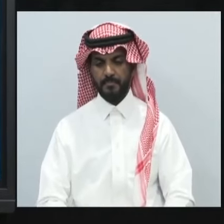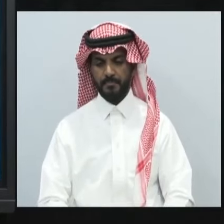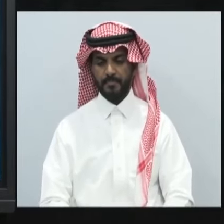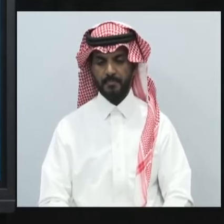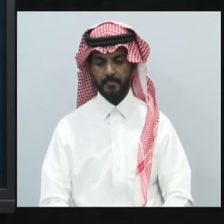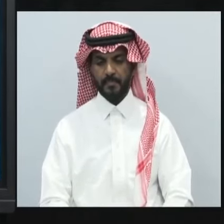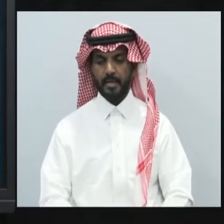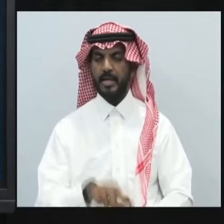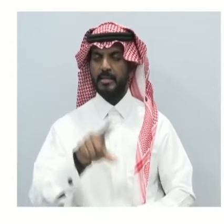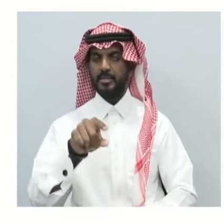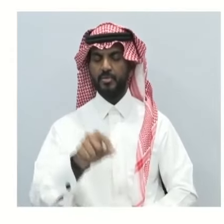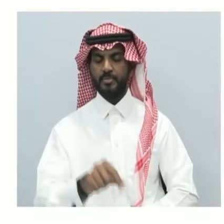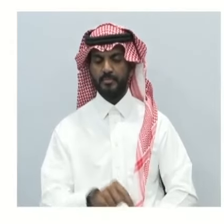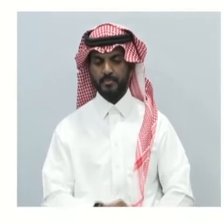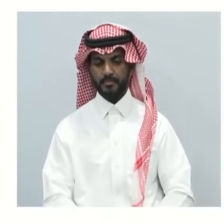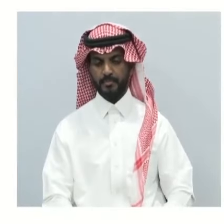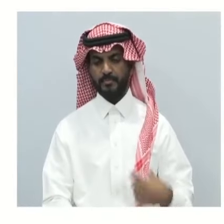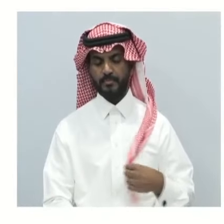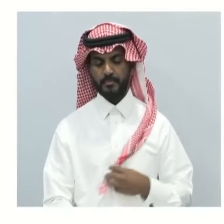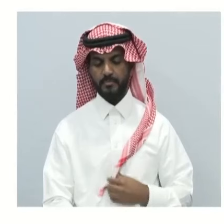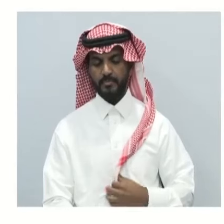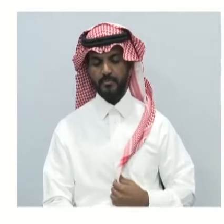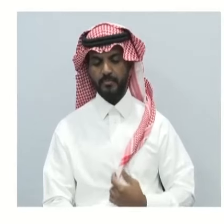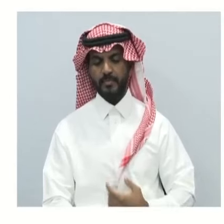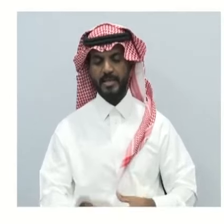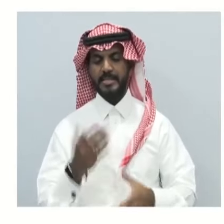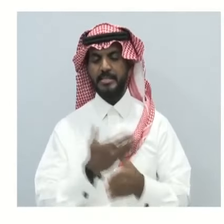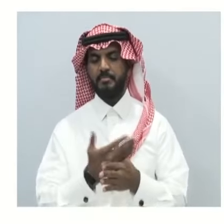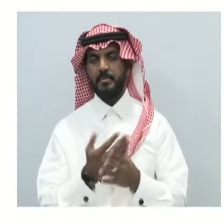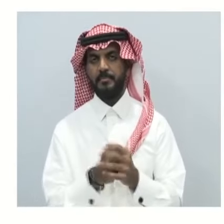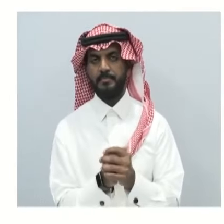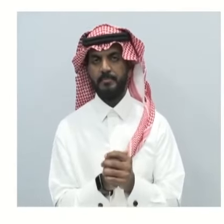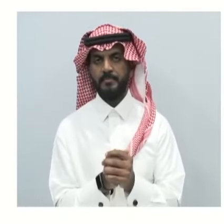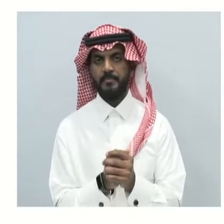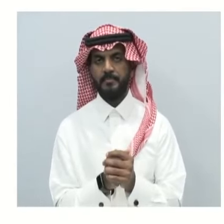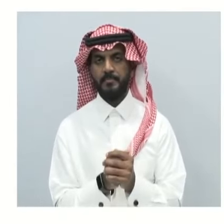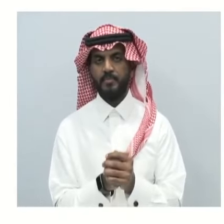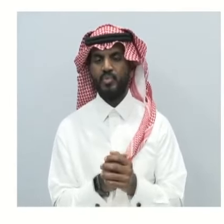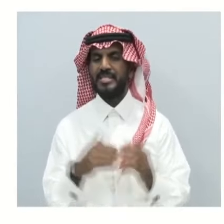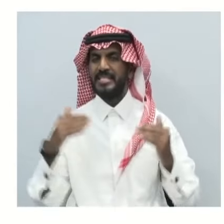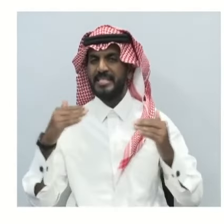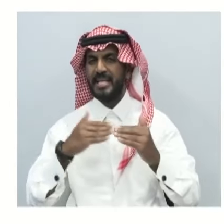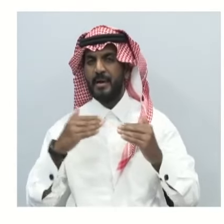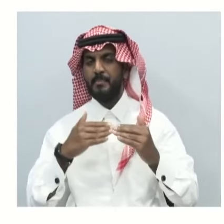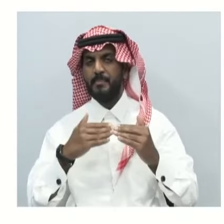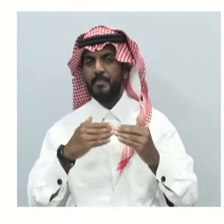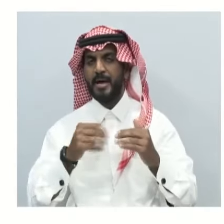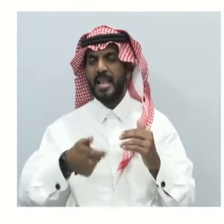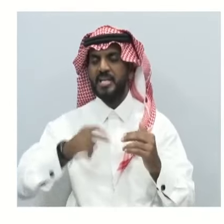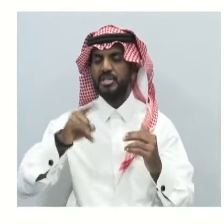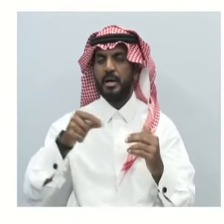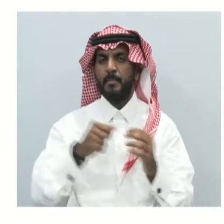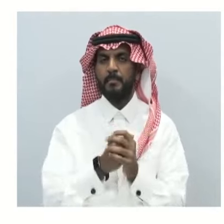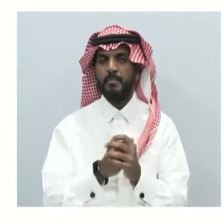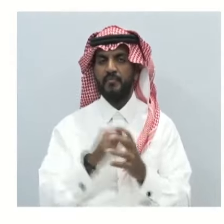احسنتم رائعون اذا السبب طالب وطالبه هو اصطدام الاجرام الفضائيه